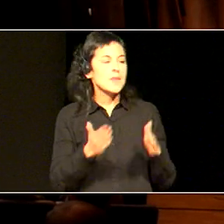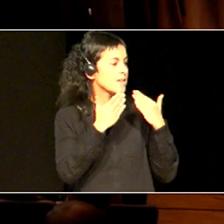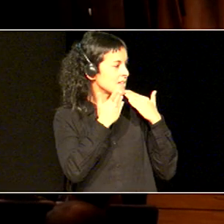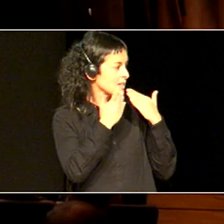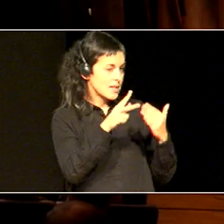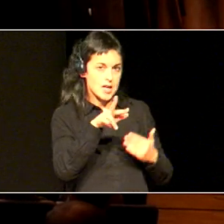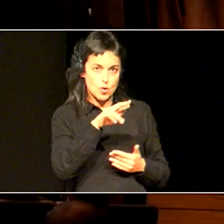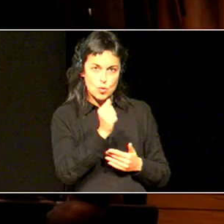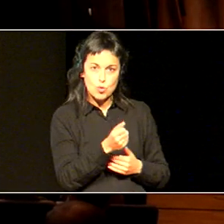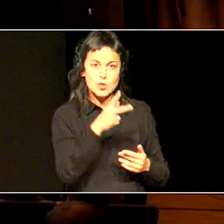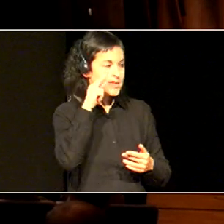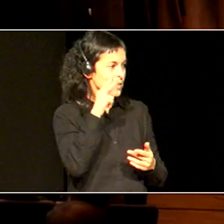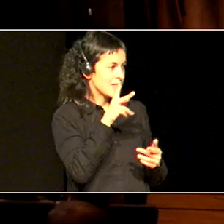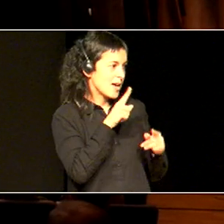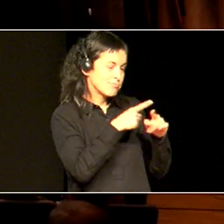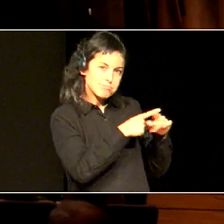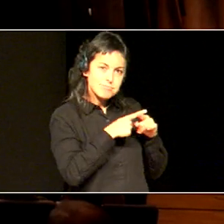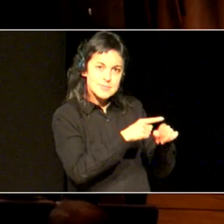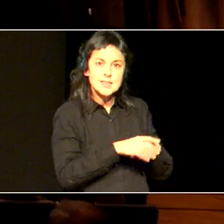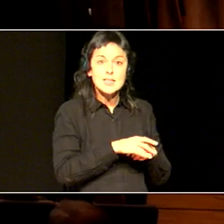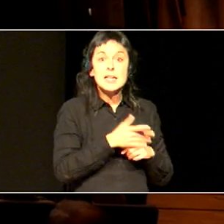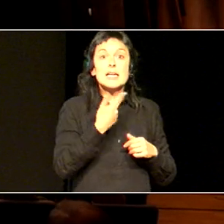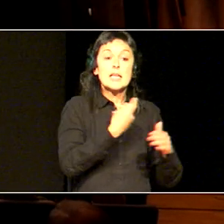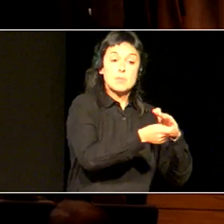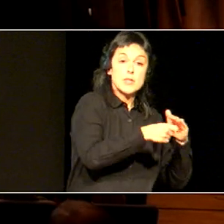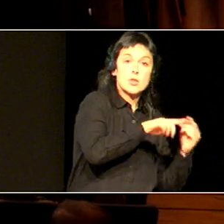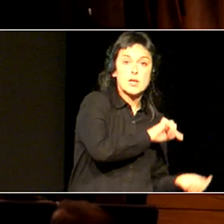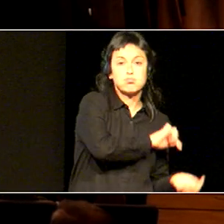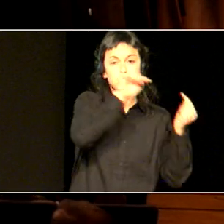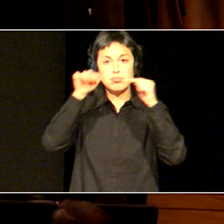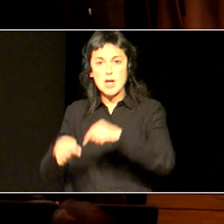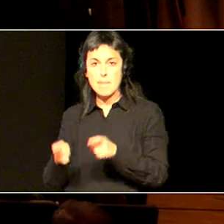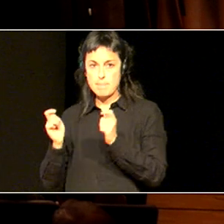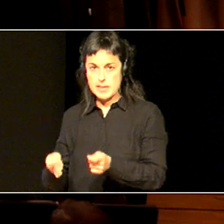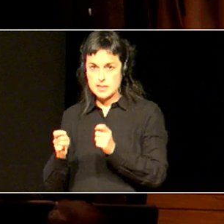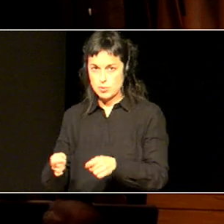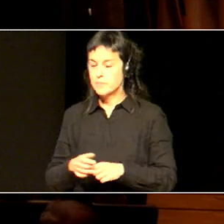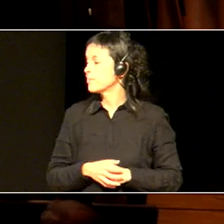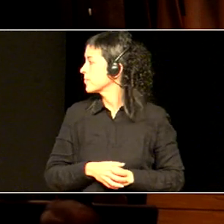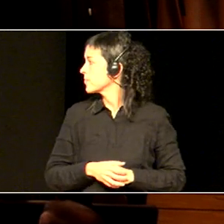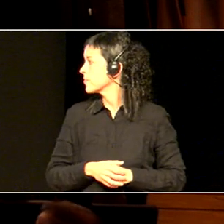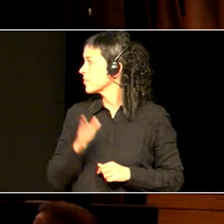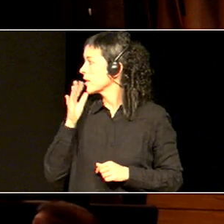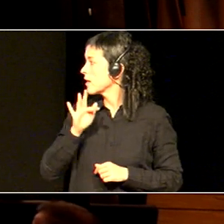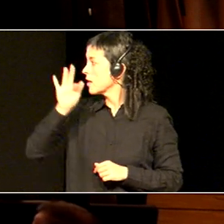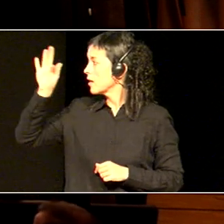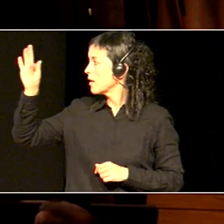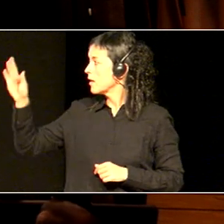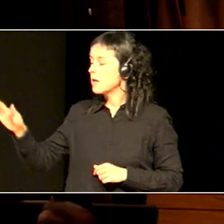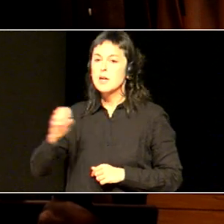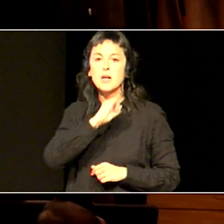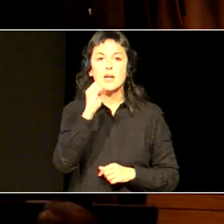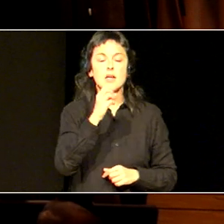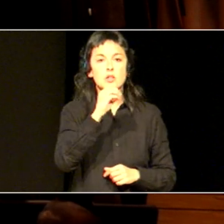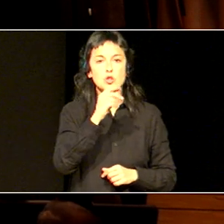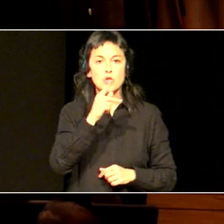Ze konpartitzeagatik eta Gasteiztik Basaurira jauzi bat emango dugu eta orain hitza daukate Jokin